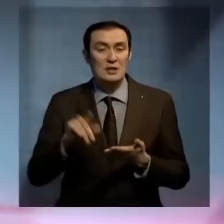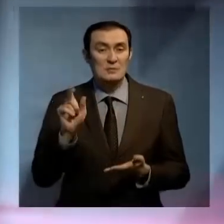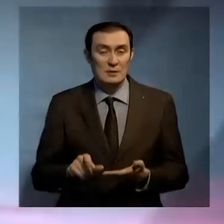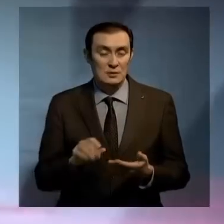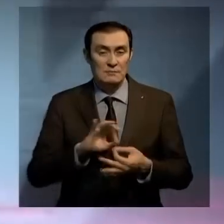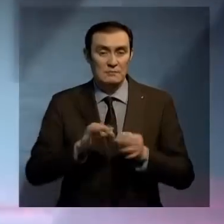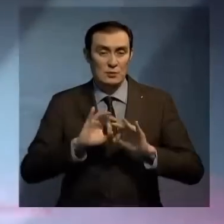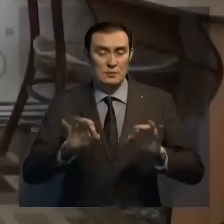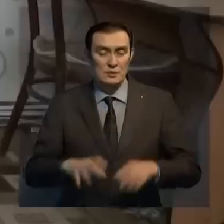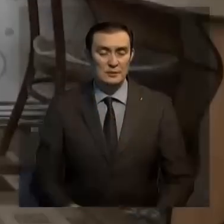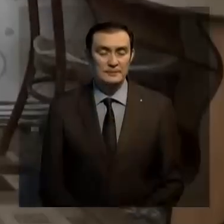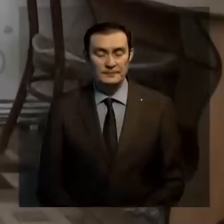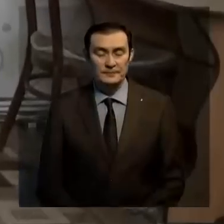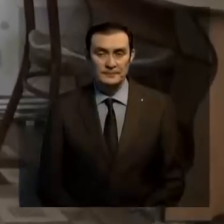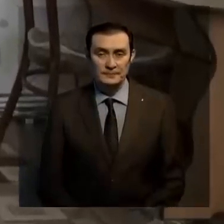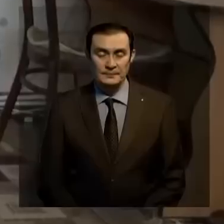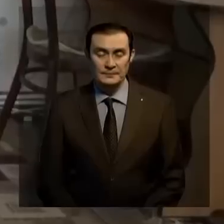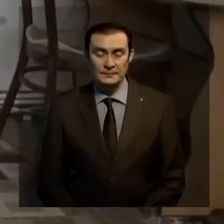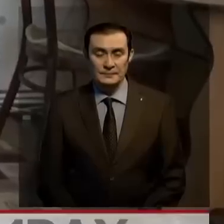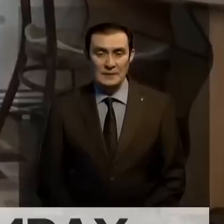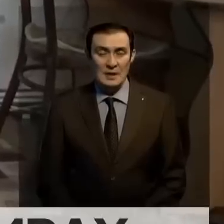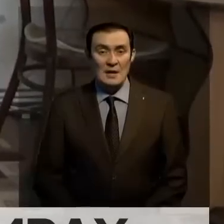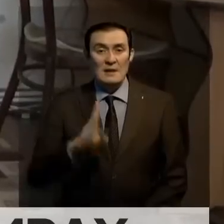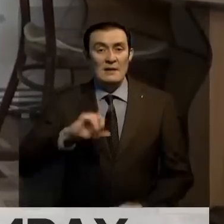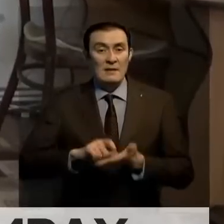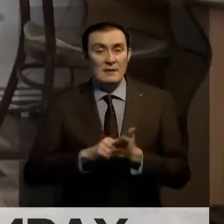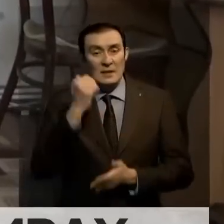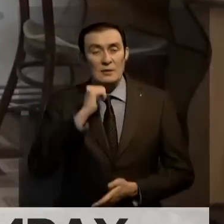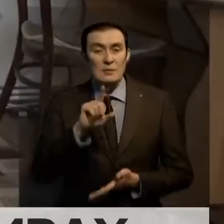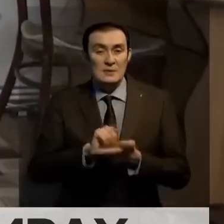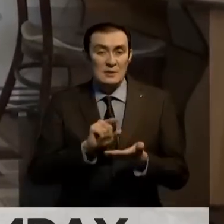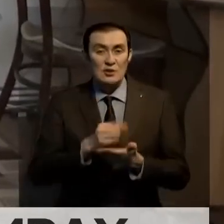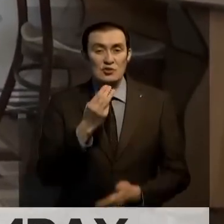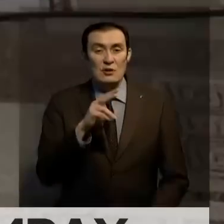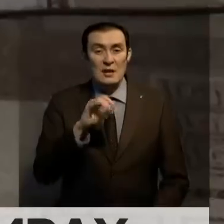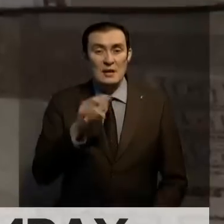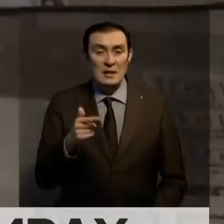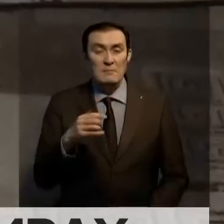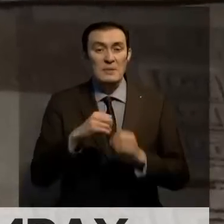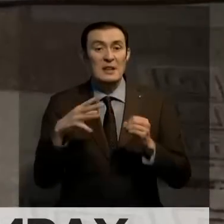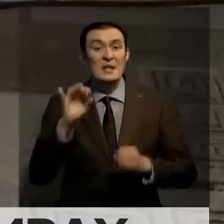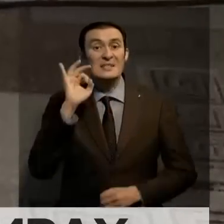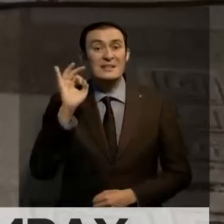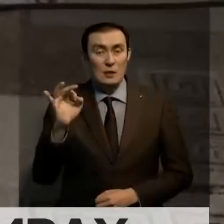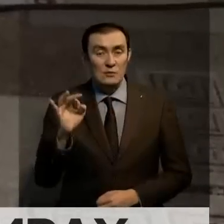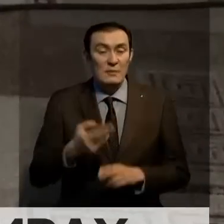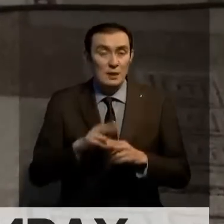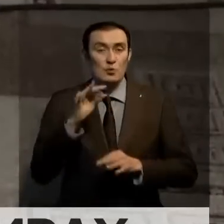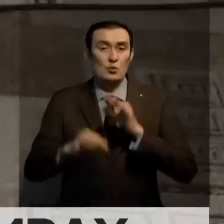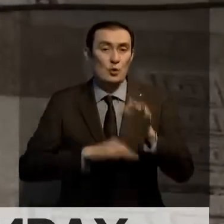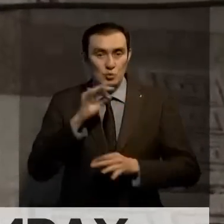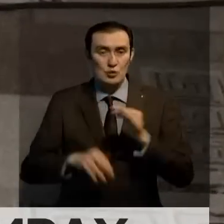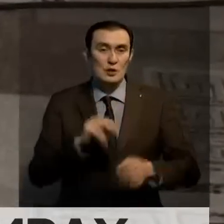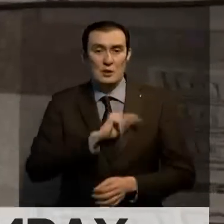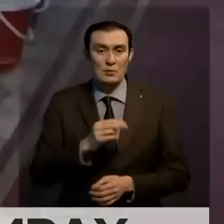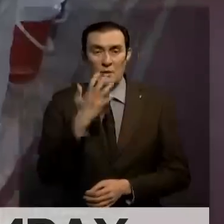Строкова с подробностями. В квартире у пенсионерки Розы Шлегель 15 градусов. И это при том, что круглосуточно